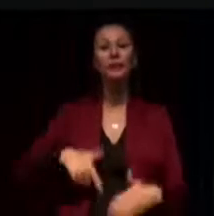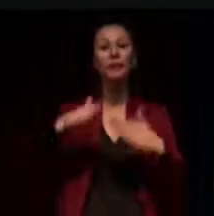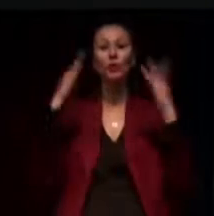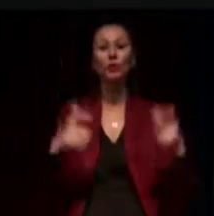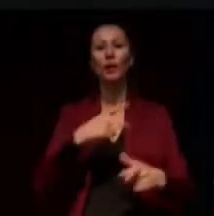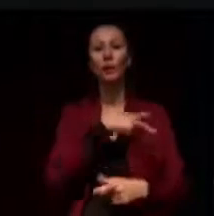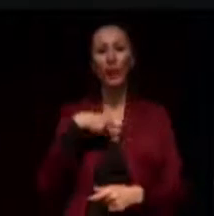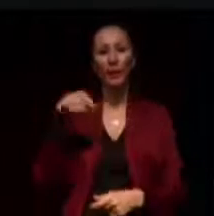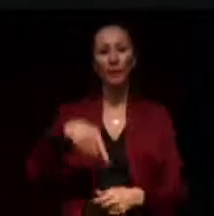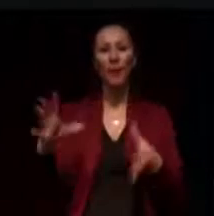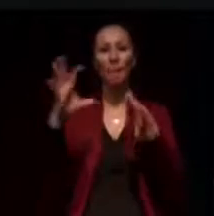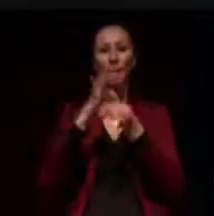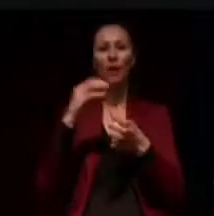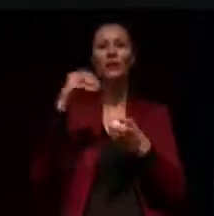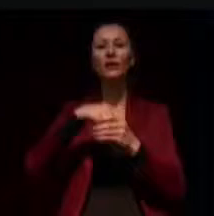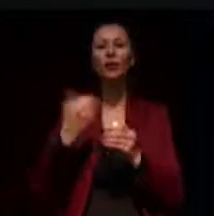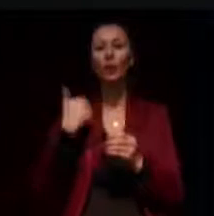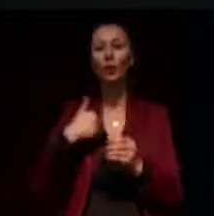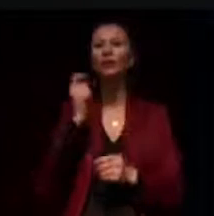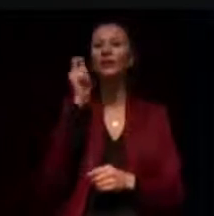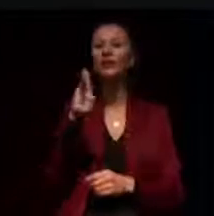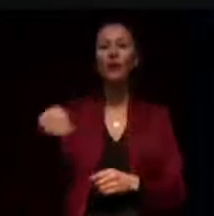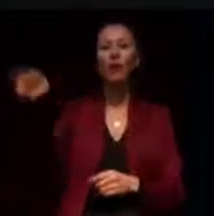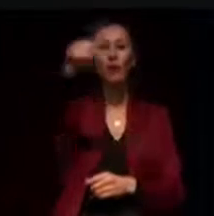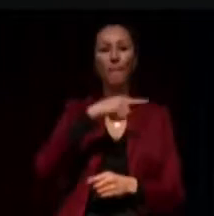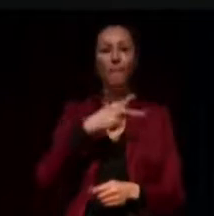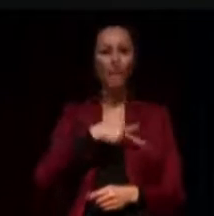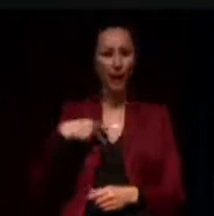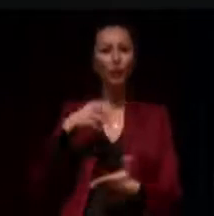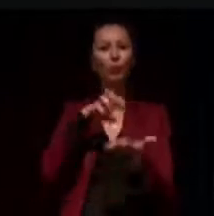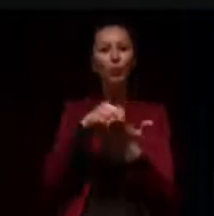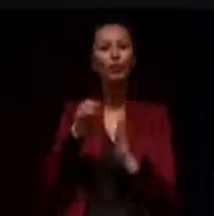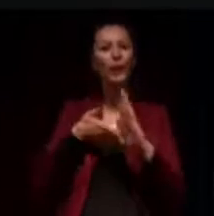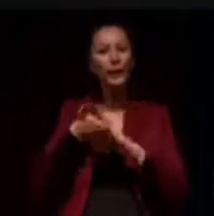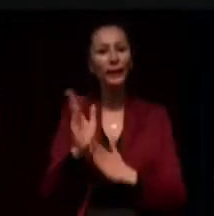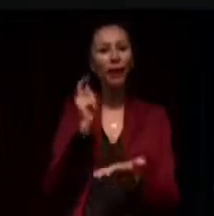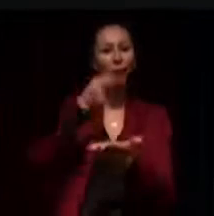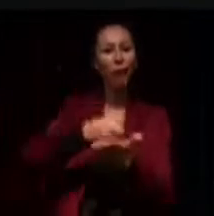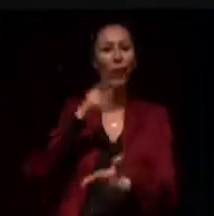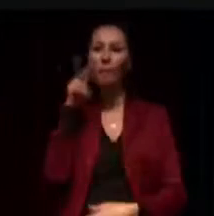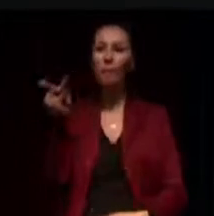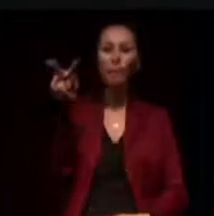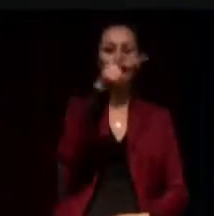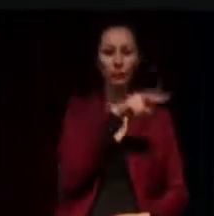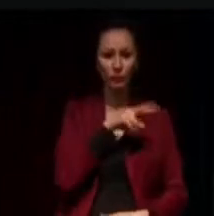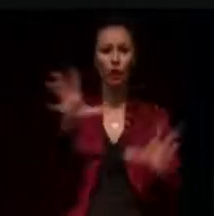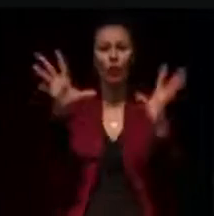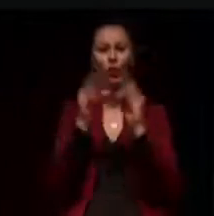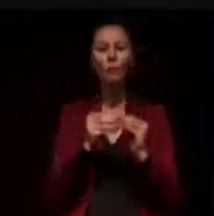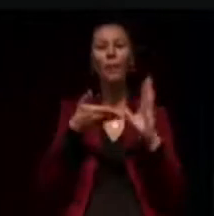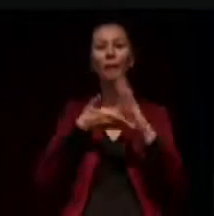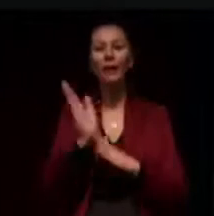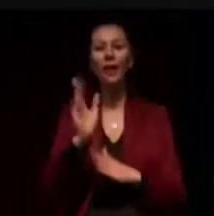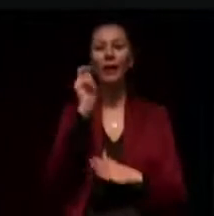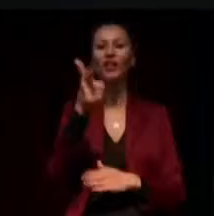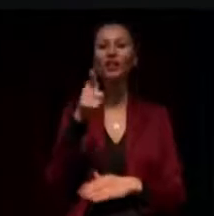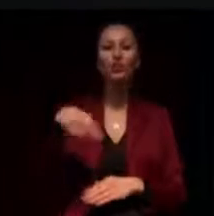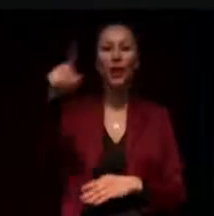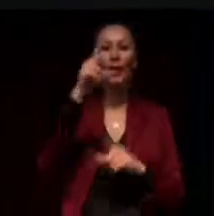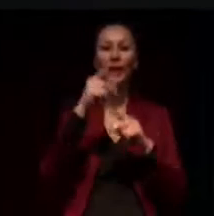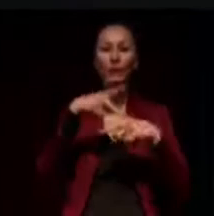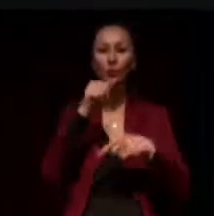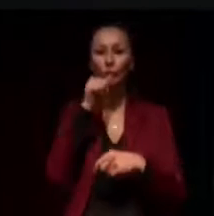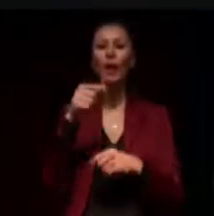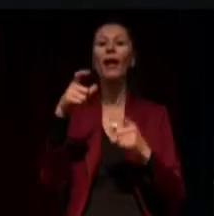İzmir Büyükşehir Belediye'mize bağlı kuruluşlar ve ilçe belediyelerimizin bütçe gider ve ödeneklerine baktığımızda toplam gider ilçeler